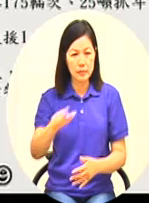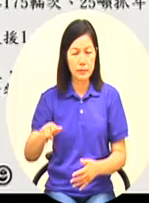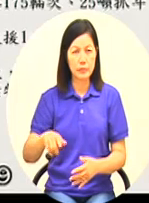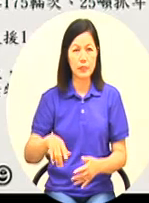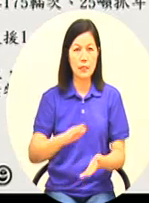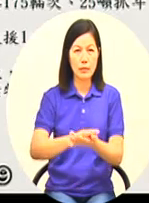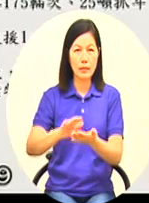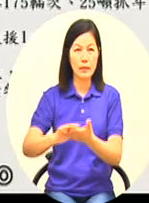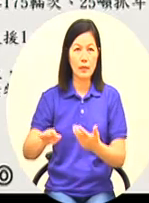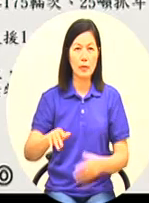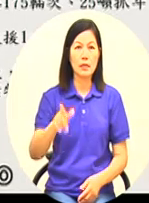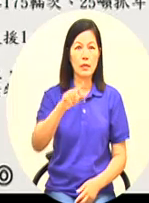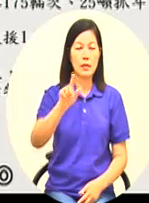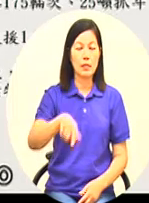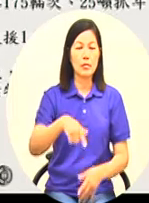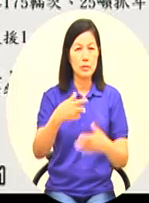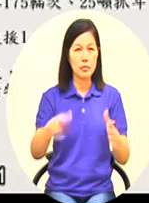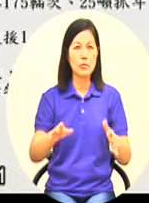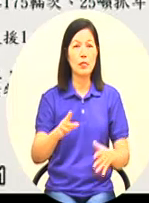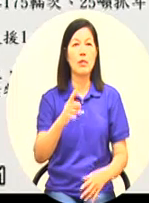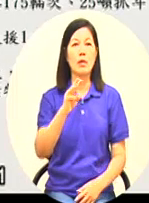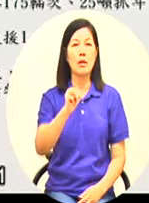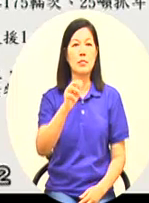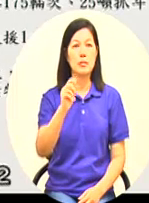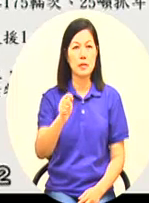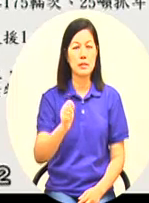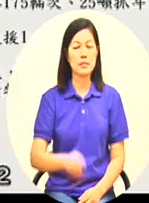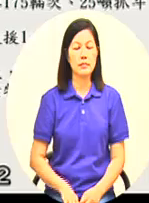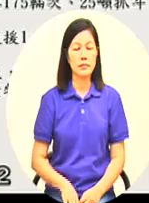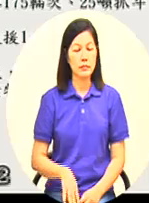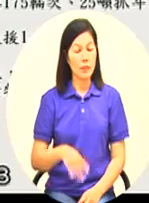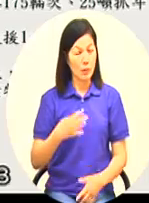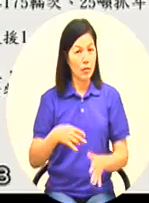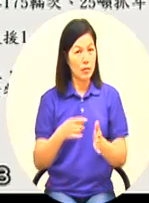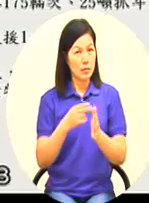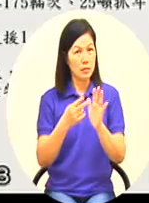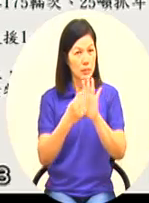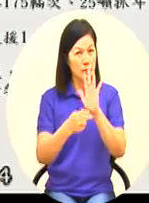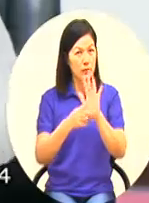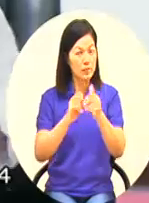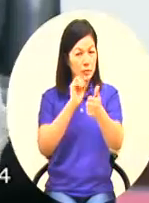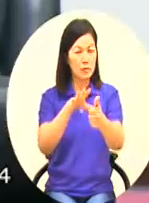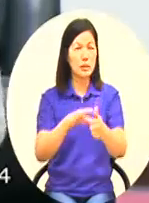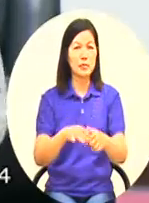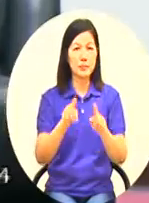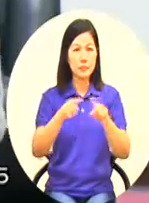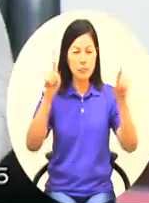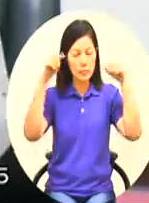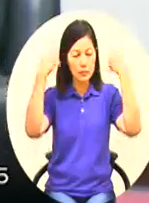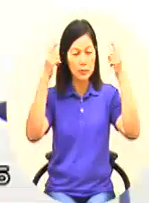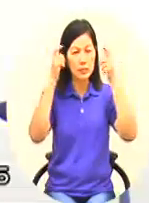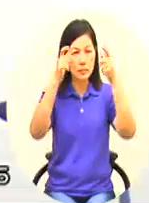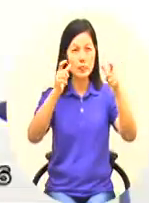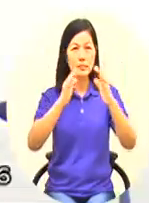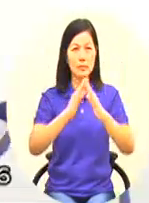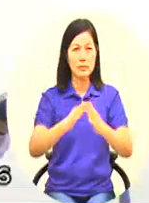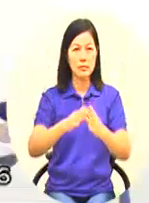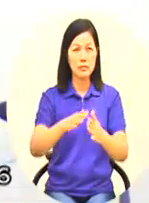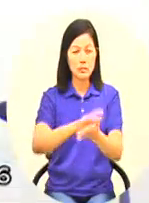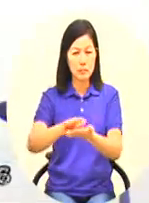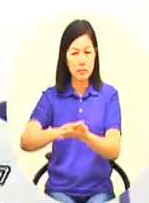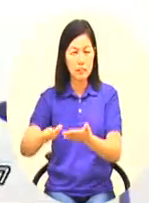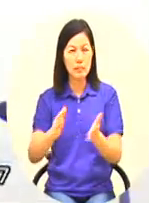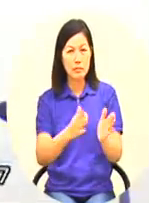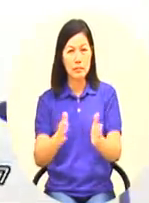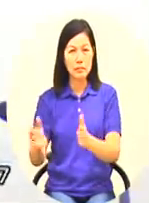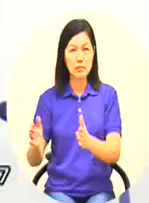6,974公吨。那我这个数字，我要让局长了解说，平常的整个高雄市的一个清理，让我